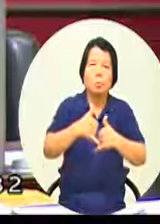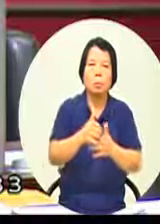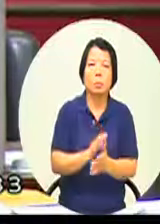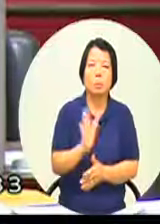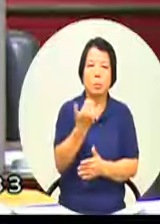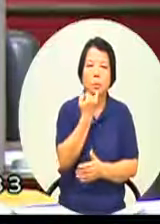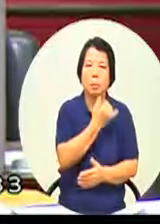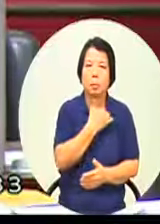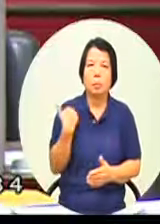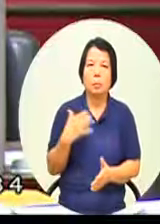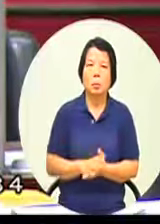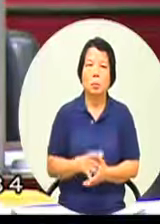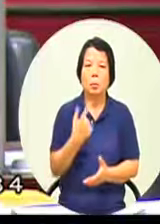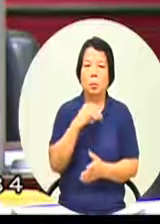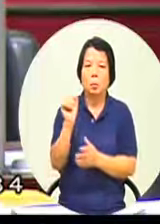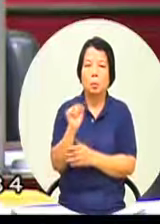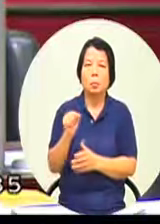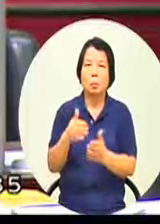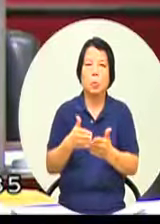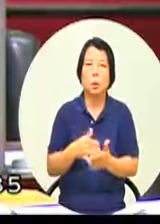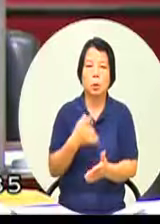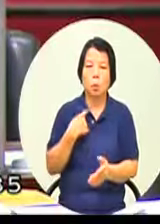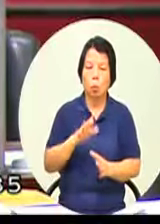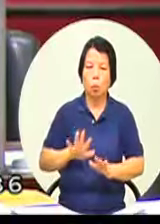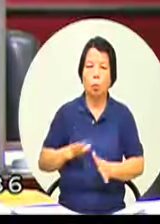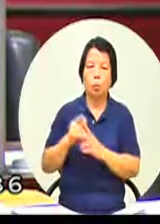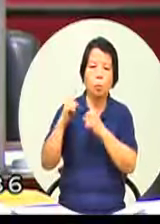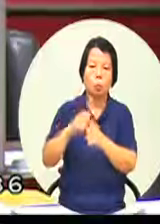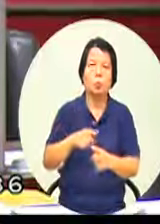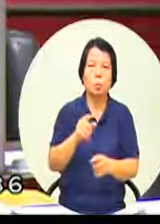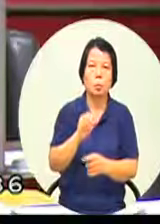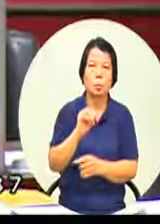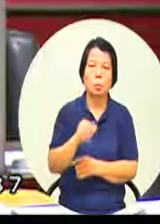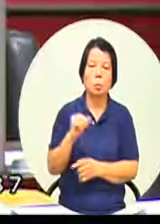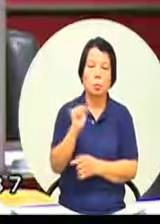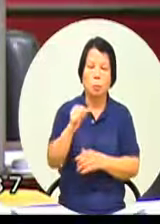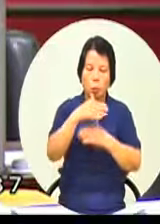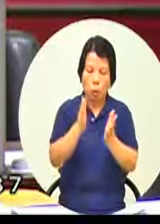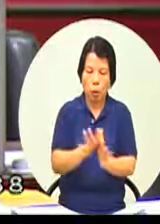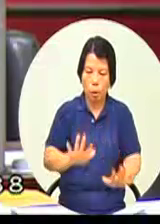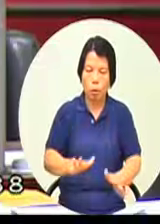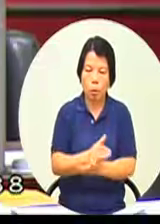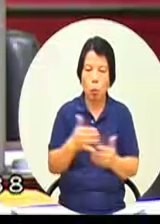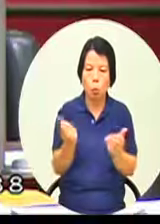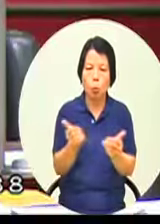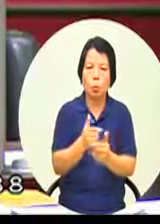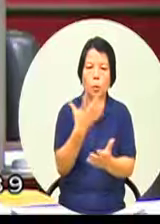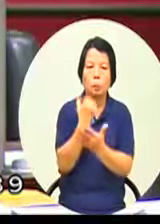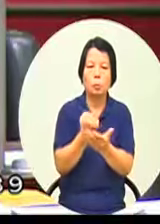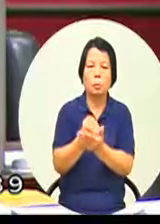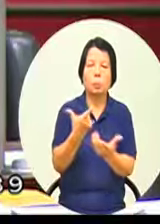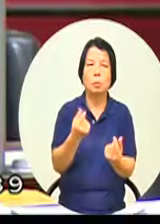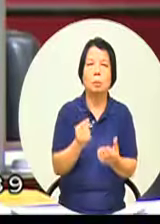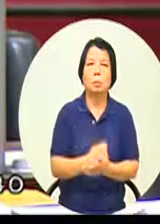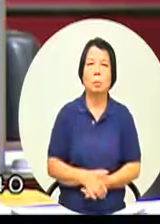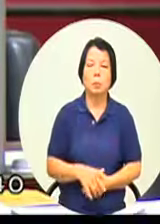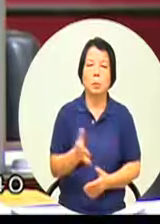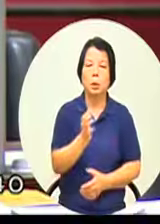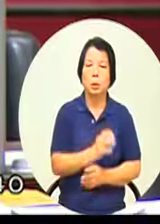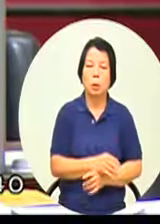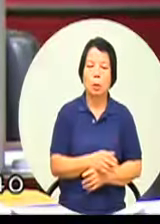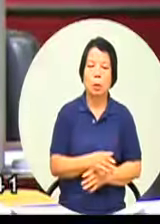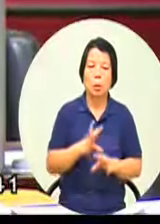他们两个去看不准，刘先生就去看就准呐、啊。所以这个事情才卡在这里啊。 不是啦，是因为是土路嘛， 对不对？ 不是说